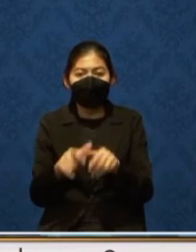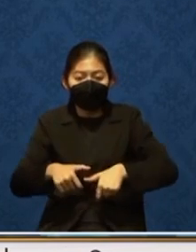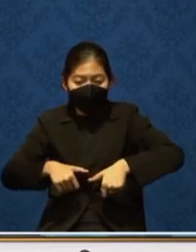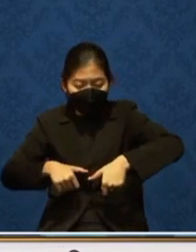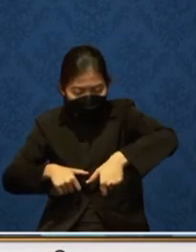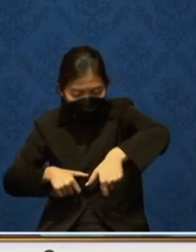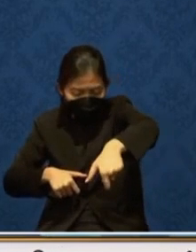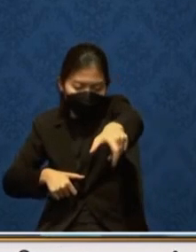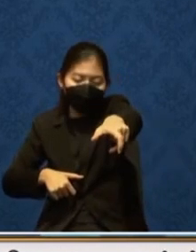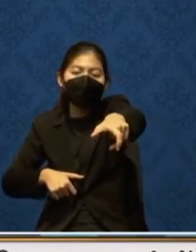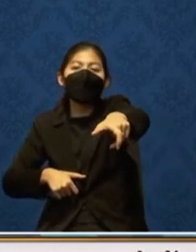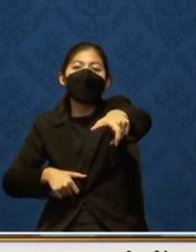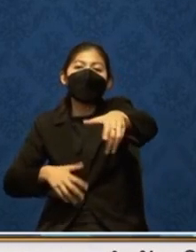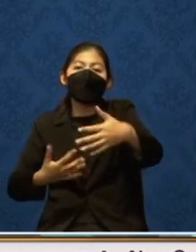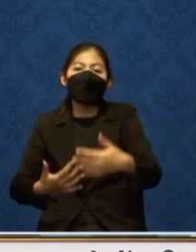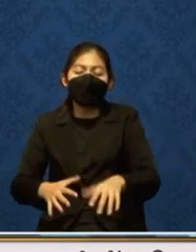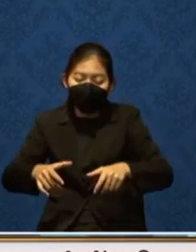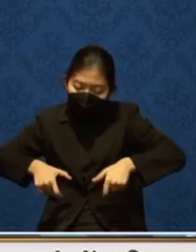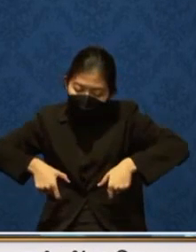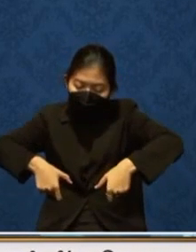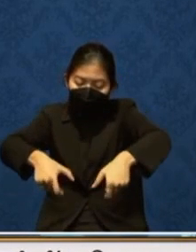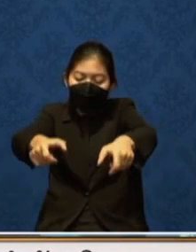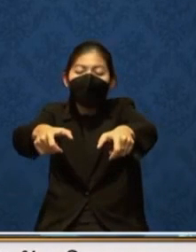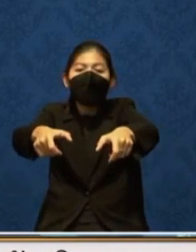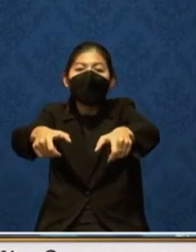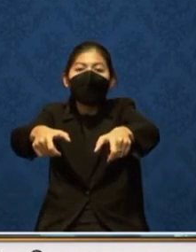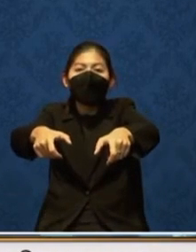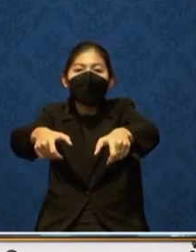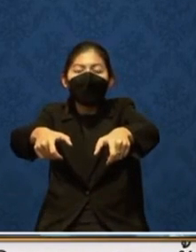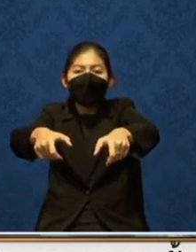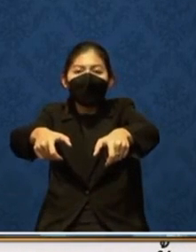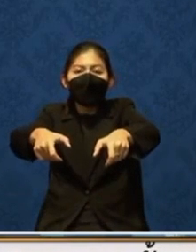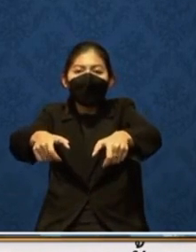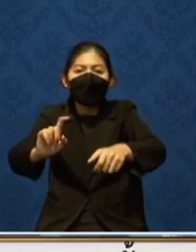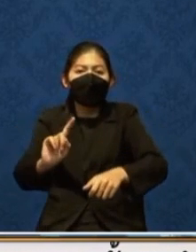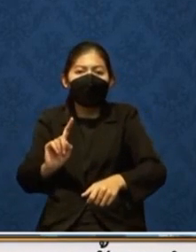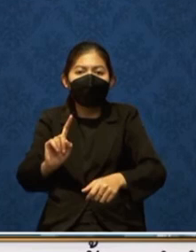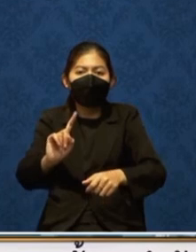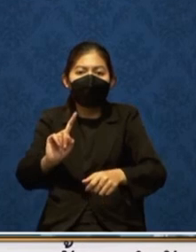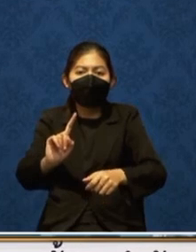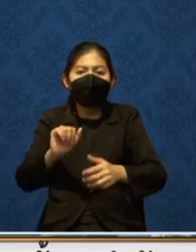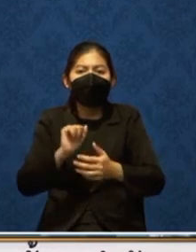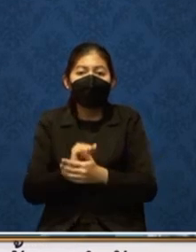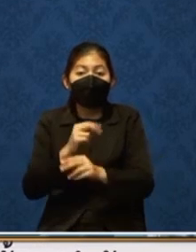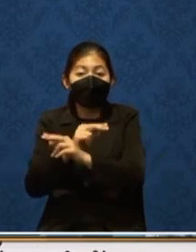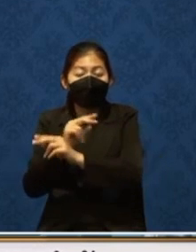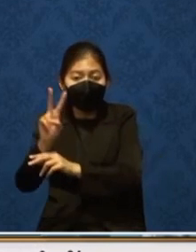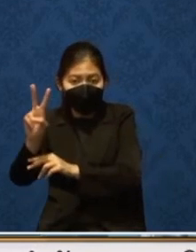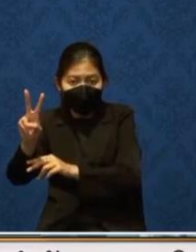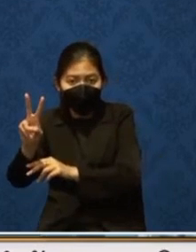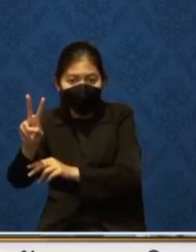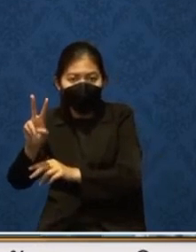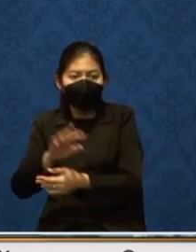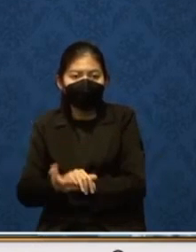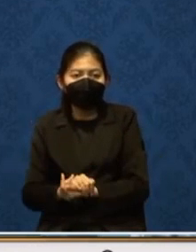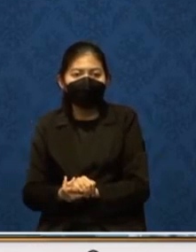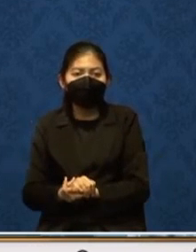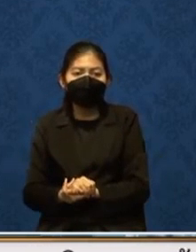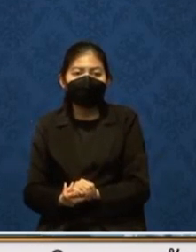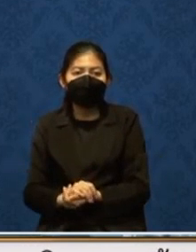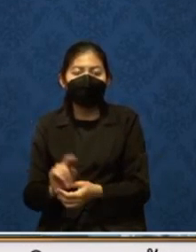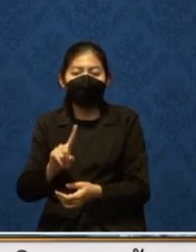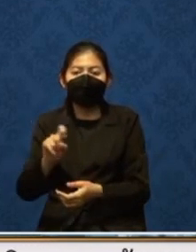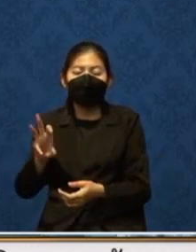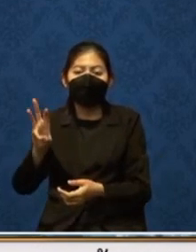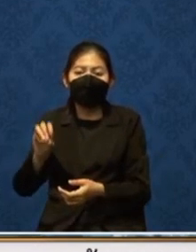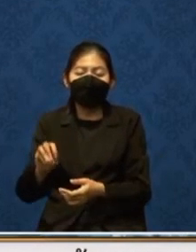ะส่นรถไฟทางคู่ของเรา ขนาด Meter Gate เป็ทางคู่ก็คอคูณ 2 วิ้ได้ 160 กิ